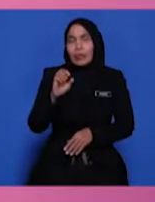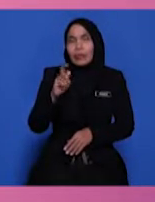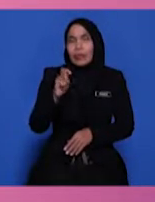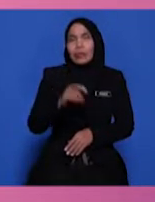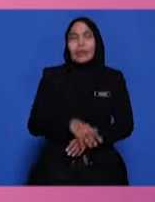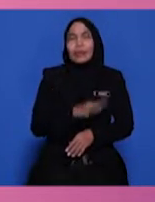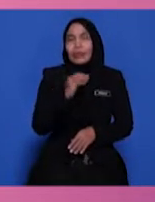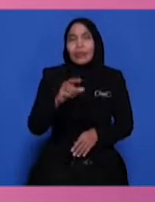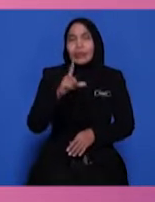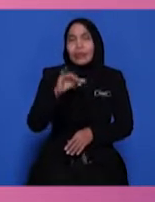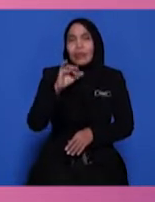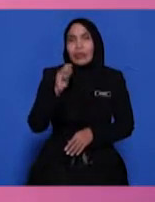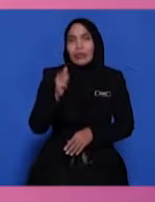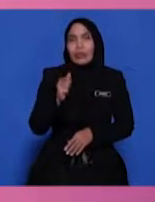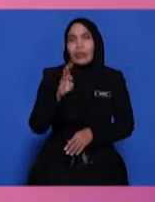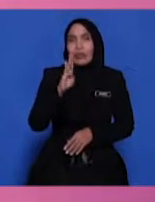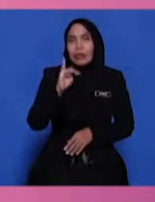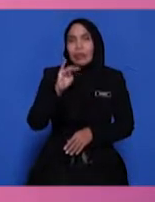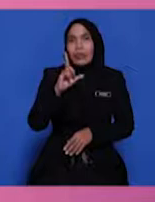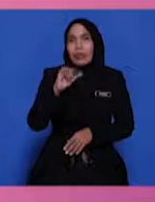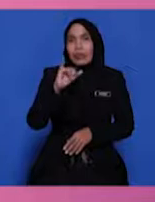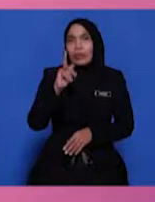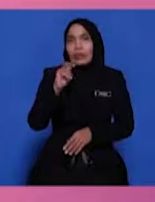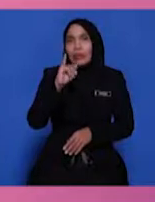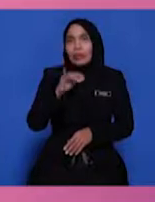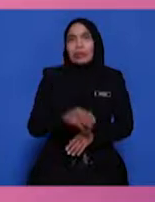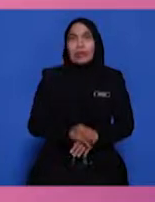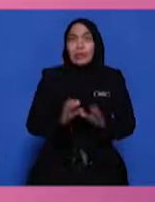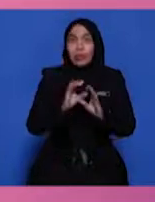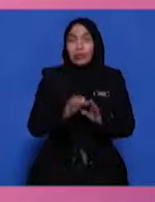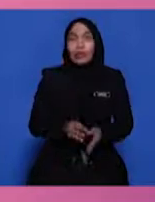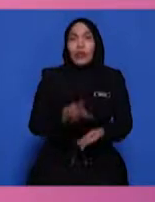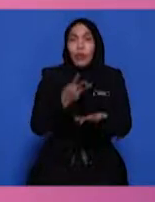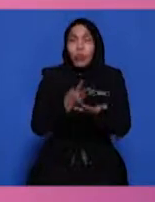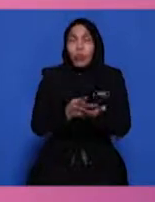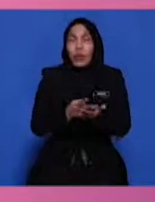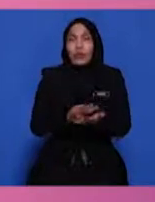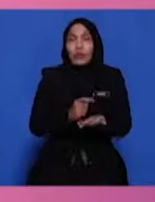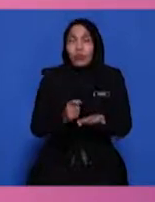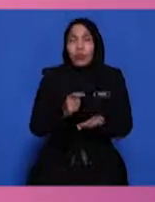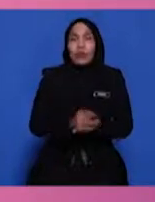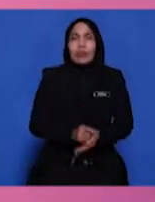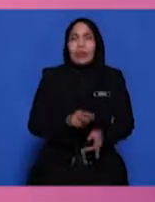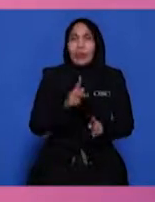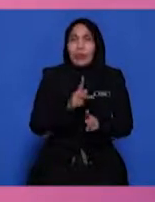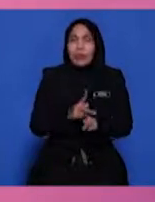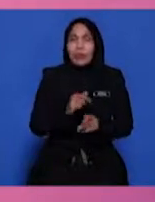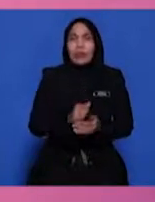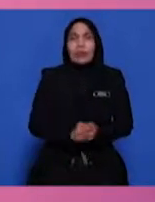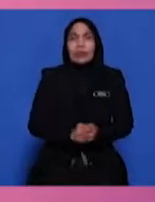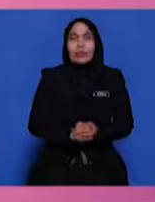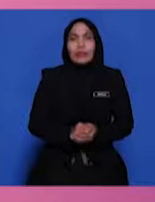dimiliki oleh seseorang individu ialah wang tunai, simpanan, pelaburan hartanah, simpanan